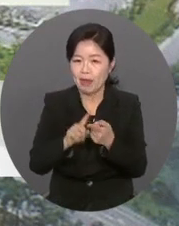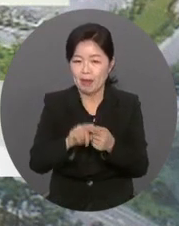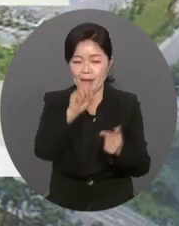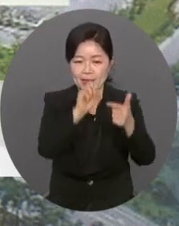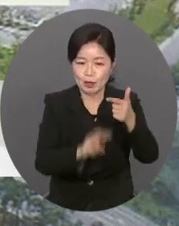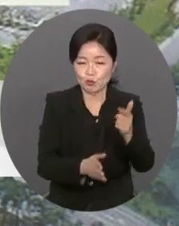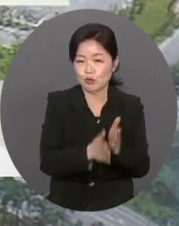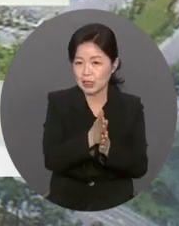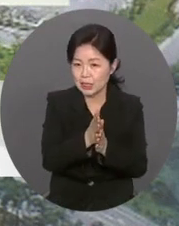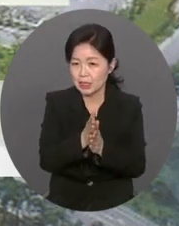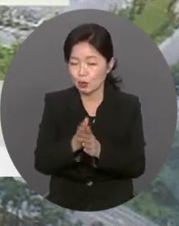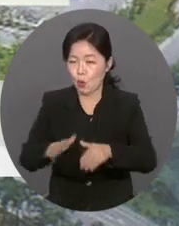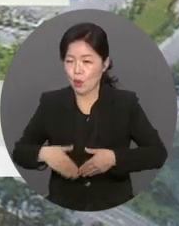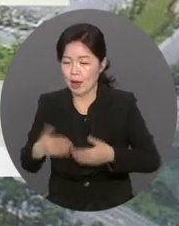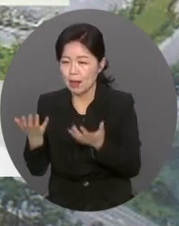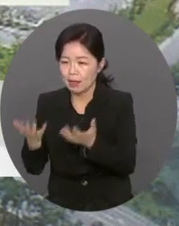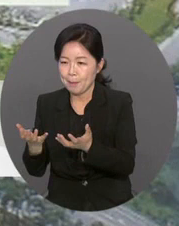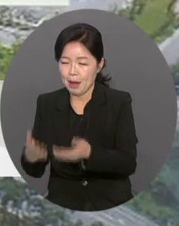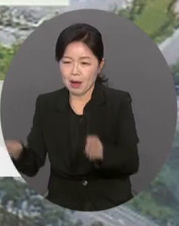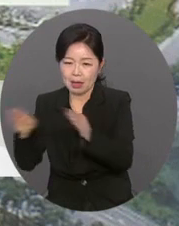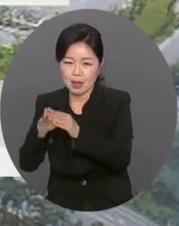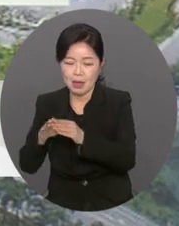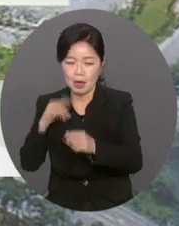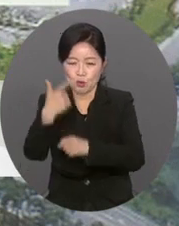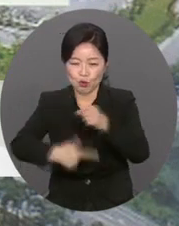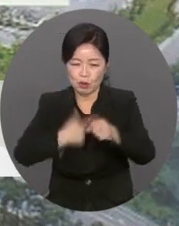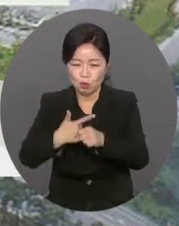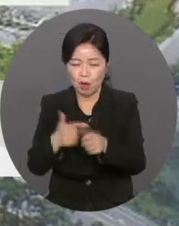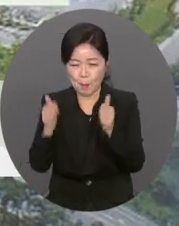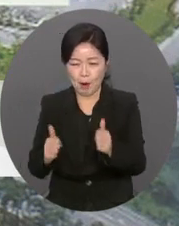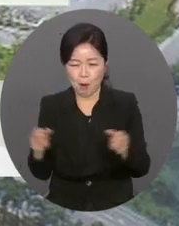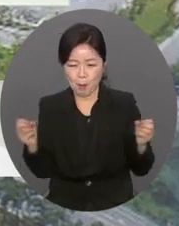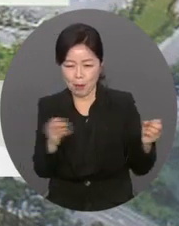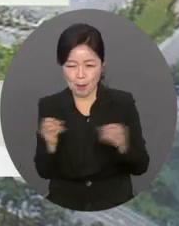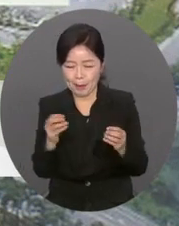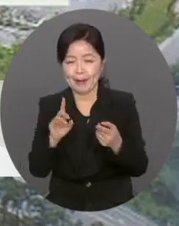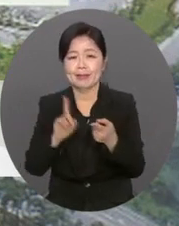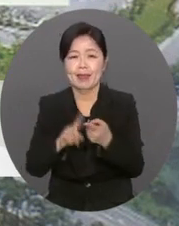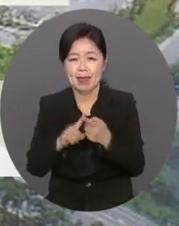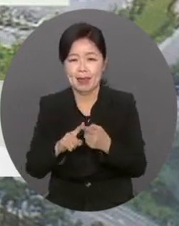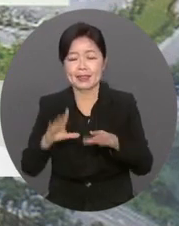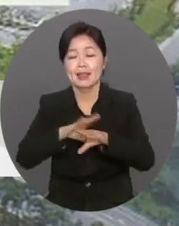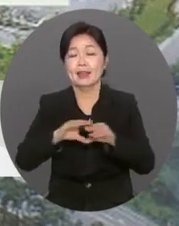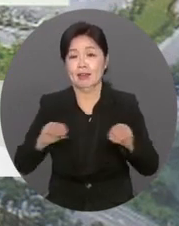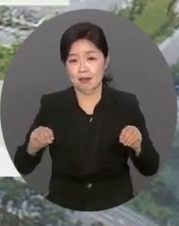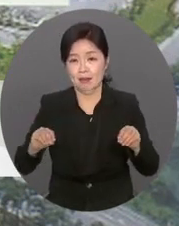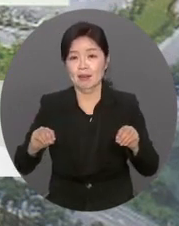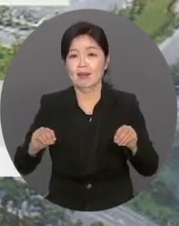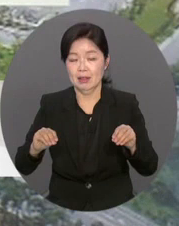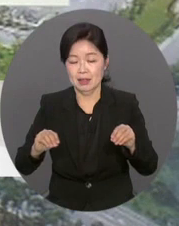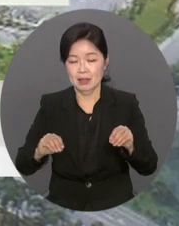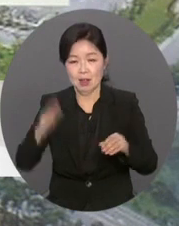지역난방공사의 6년 동안의 법적 공방에 1달러 됐습니다 광주에서 발생한 고체연료 srf를 사용한